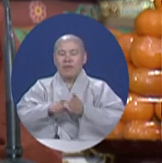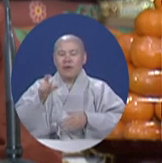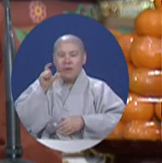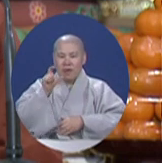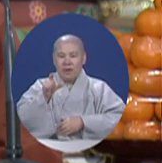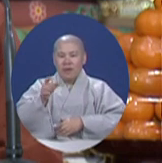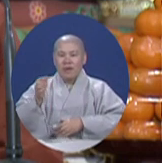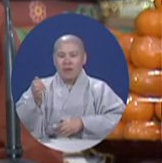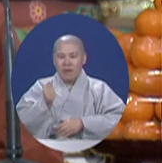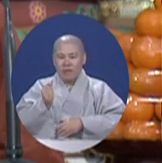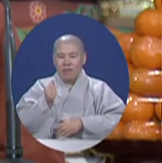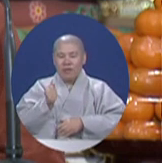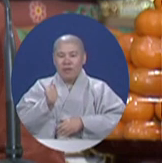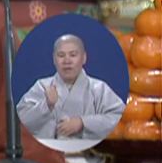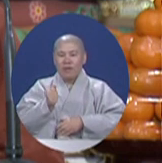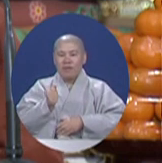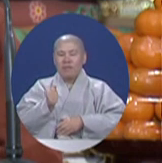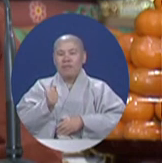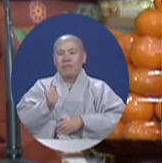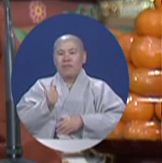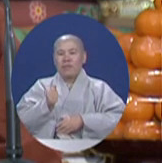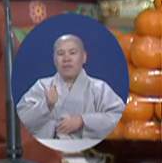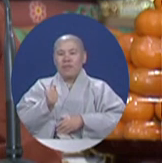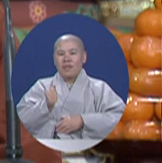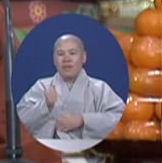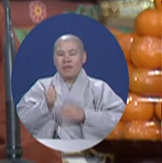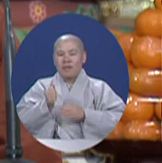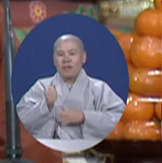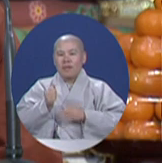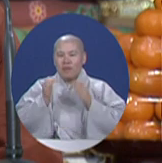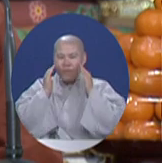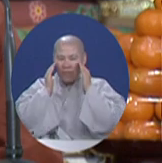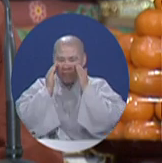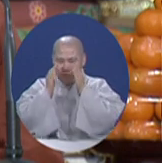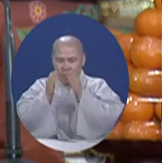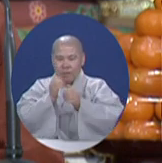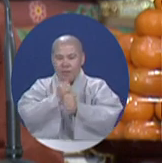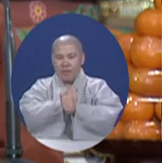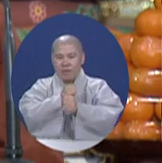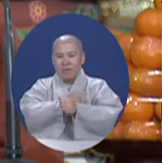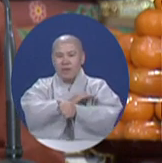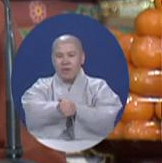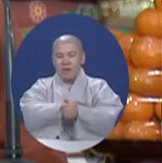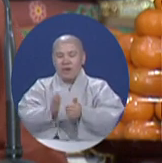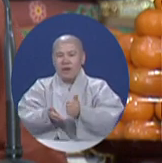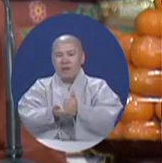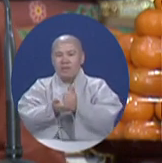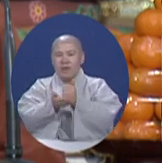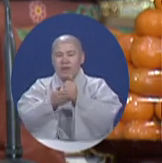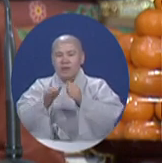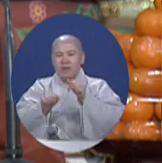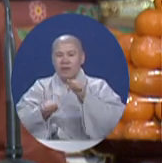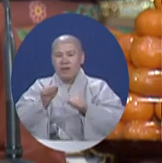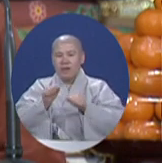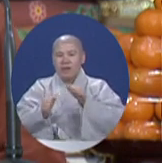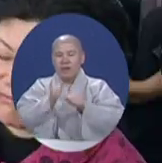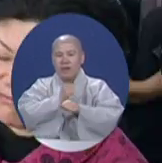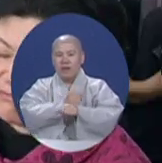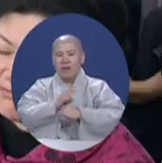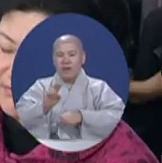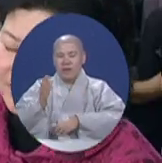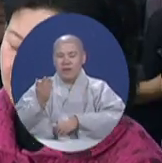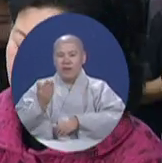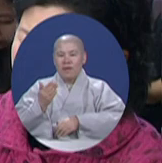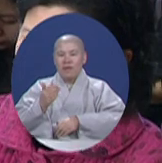가지고요. 독신을 하고 그걸 잘 받들어 행해야 돼요. 이게 봉행이라는 거예요. 이